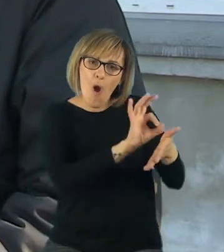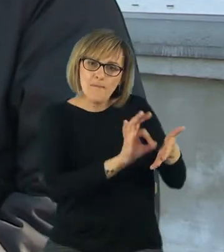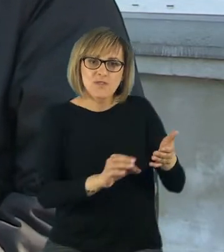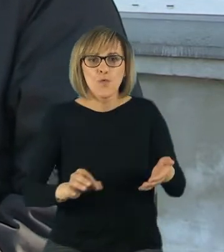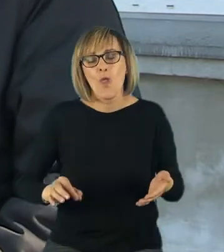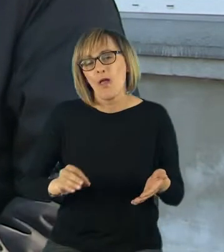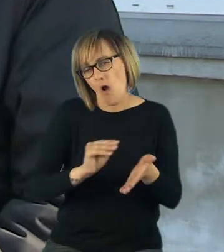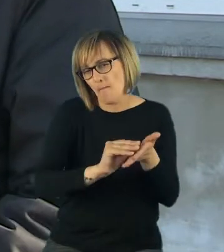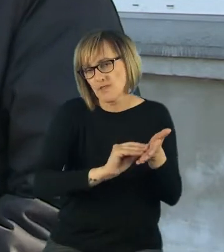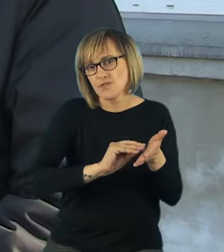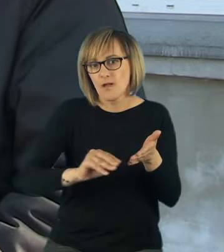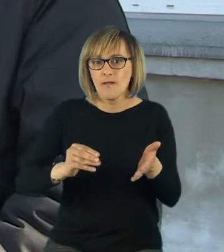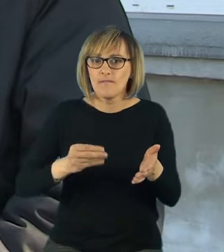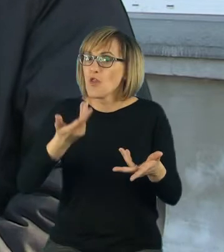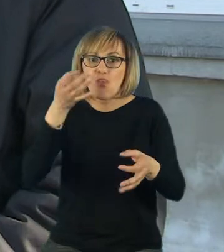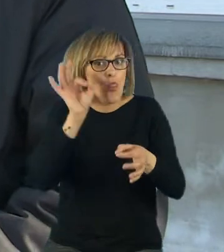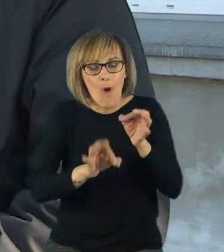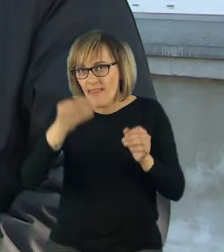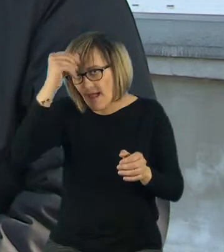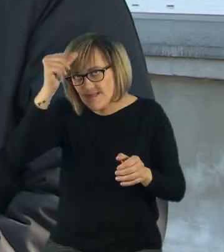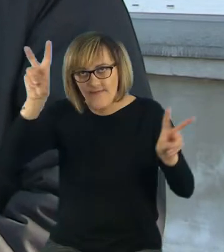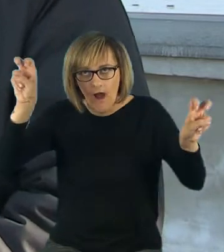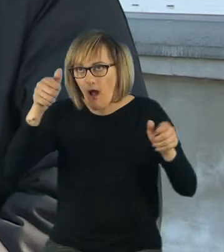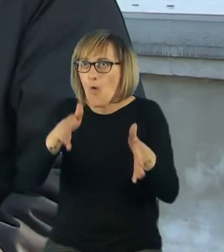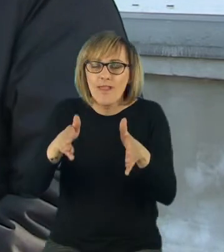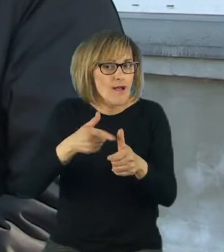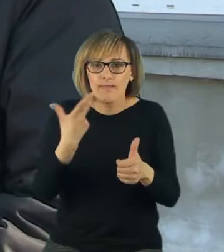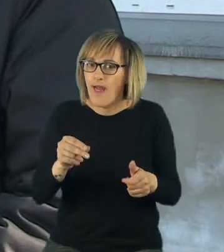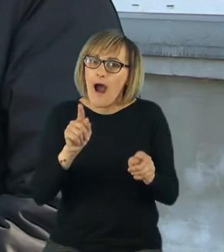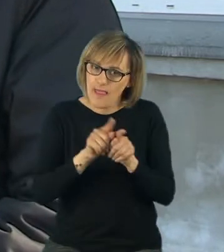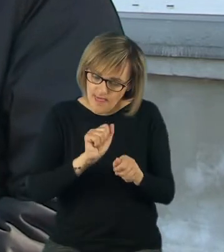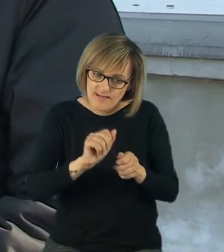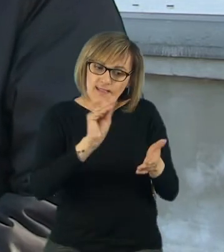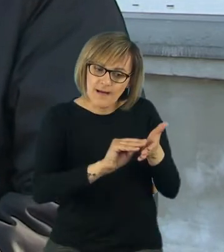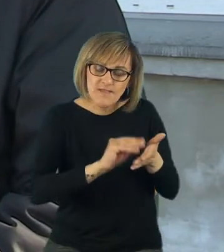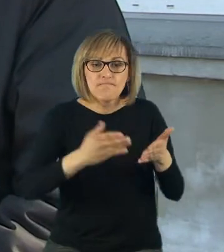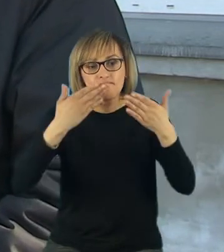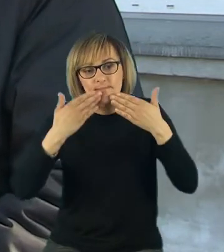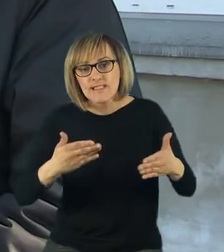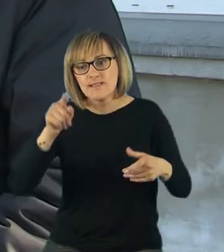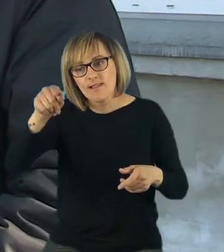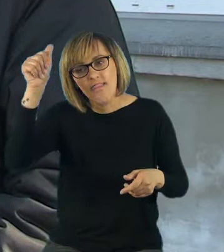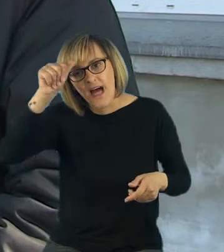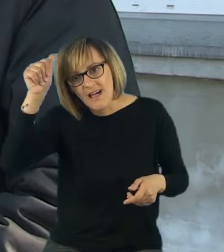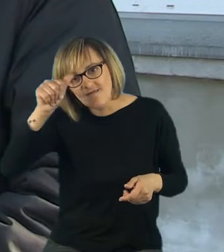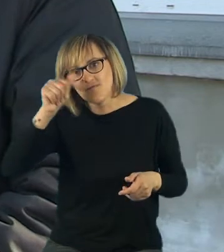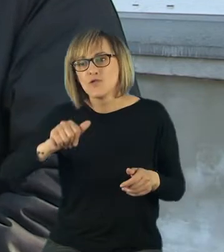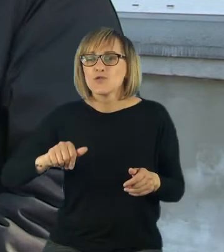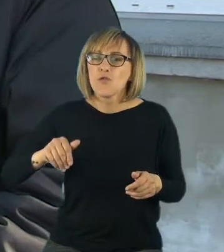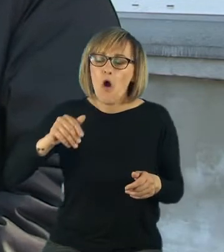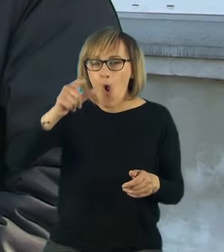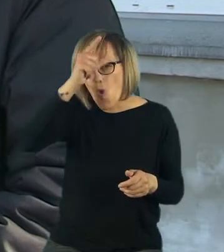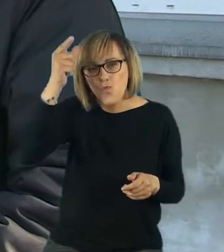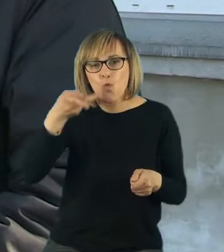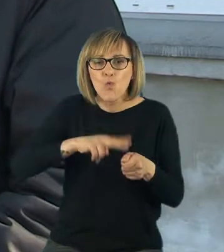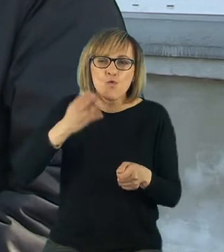miejsce. Tam ono nie jest podane z nazwy, ale dzięki nazwiskom, które padają, nazwiskom Kutnowian, które